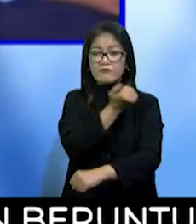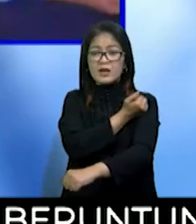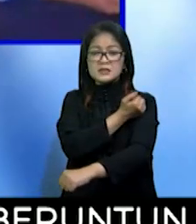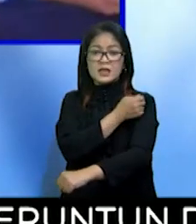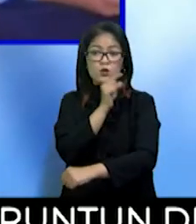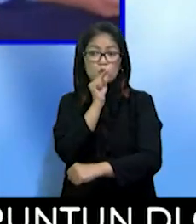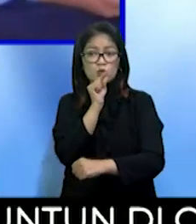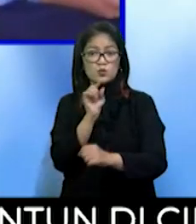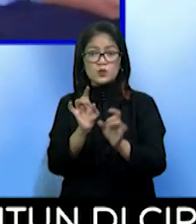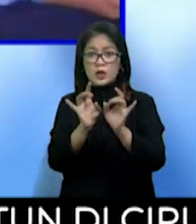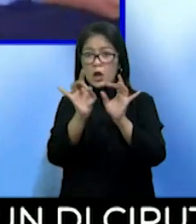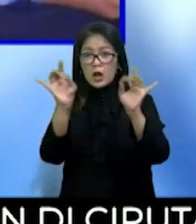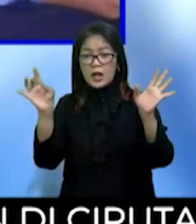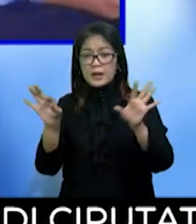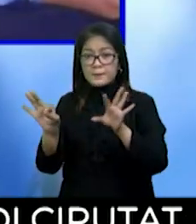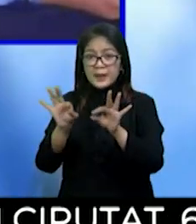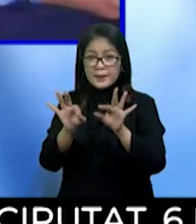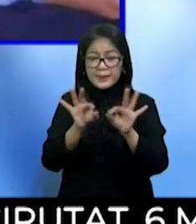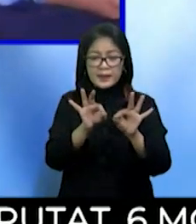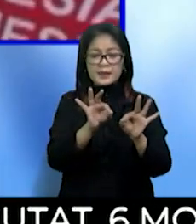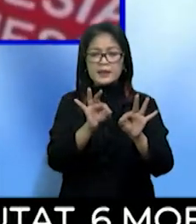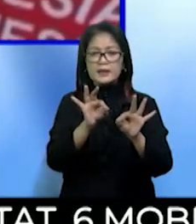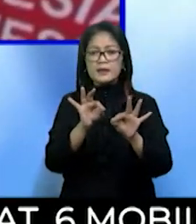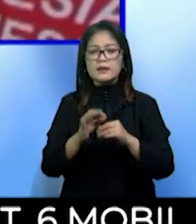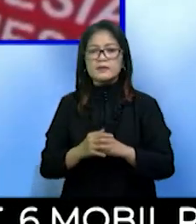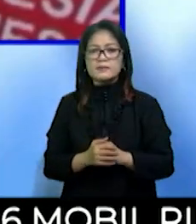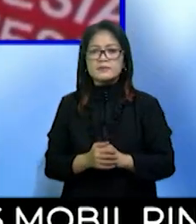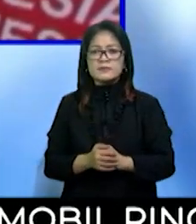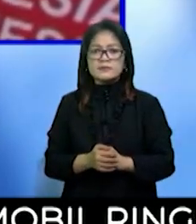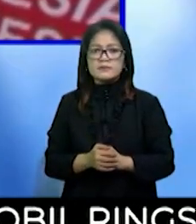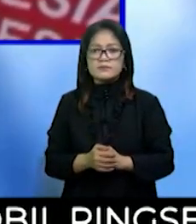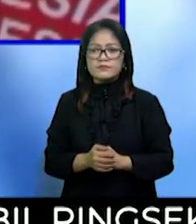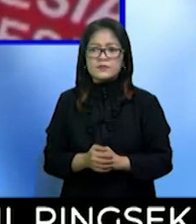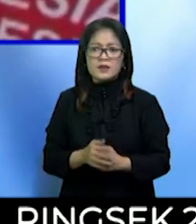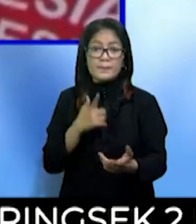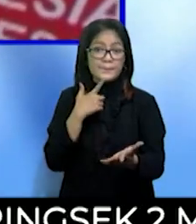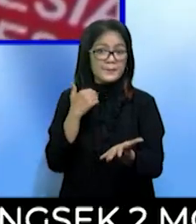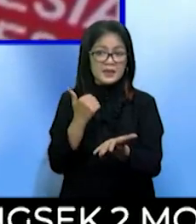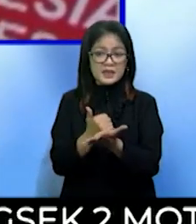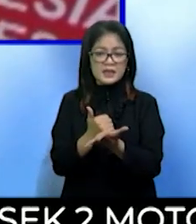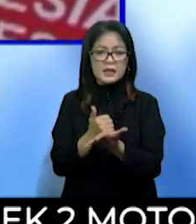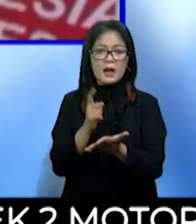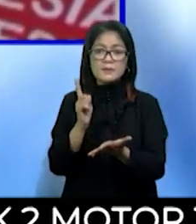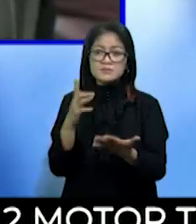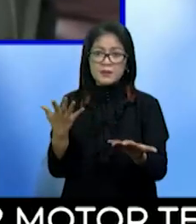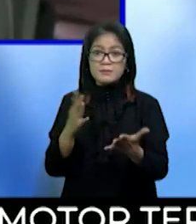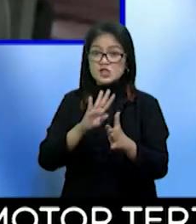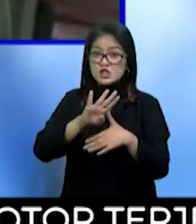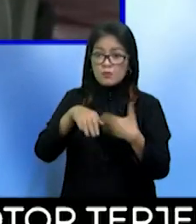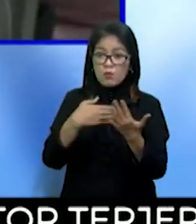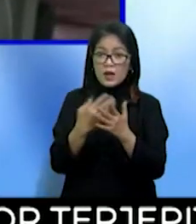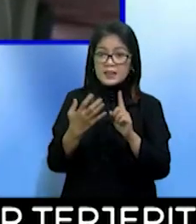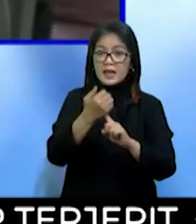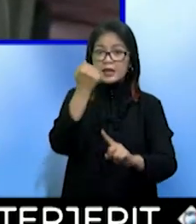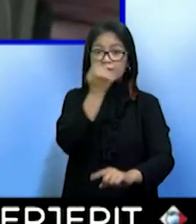Nah, jadi dua hal ini yang tentunya tadi kembali lagi ya bahwa ini menjadi penting seluruh sasaran vaksinasi termasuk